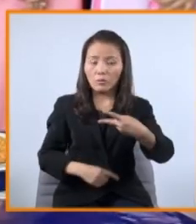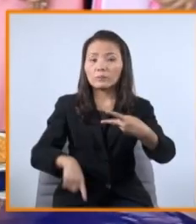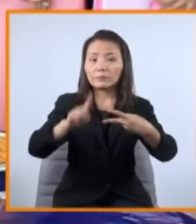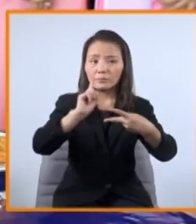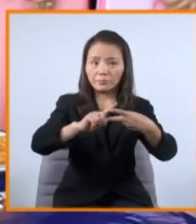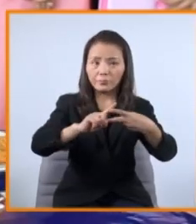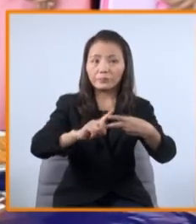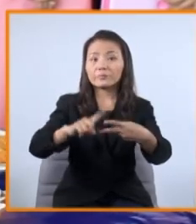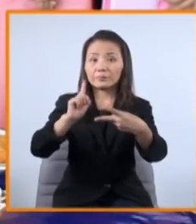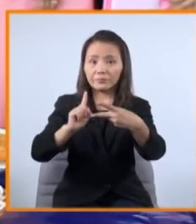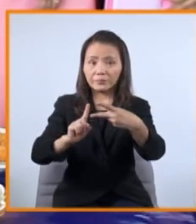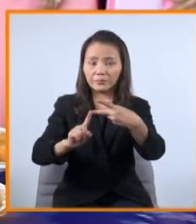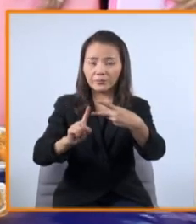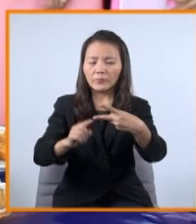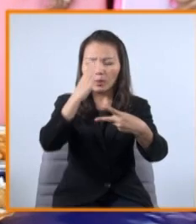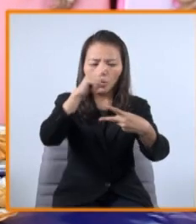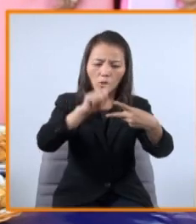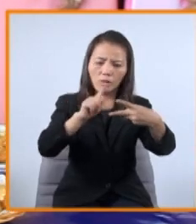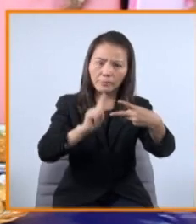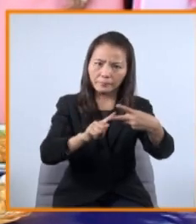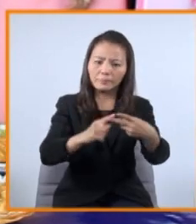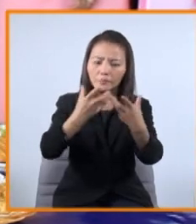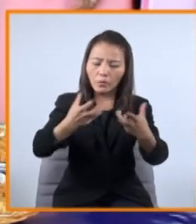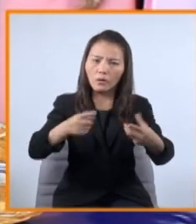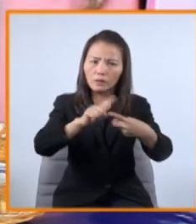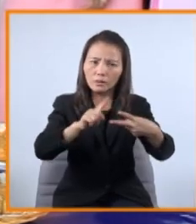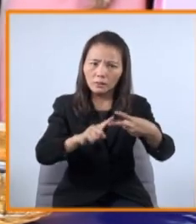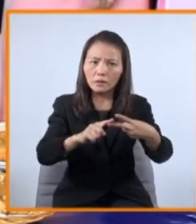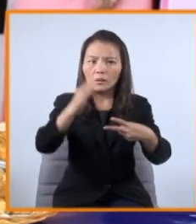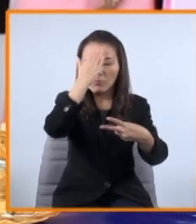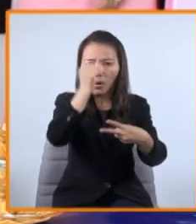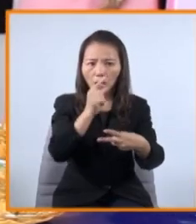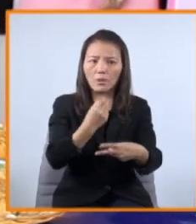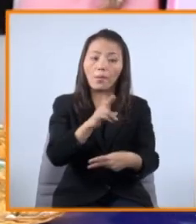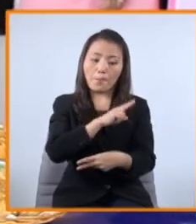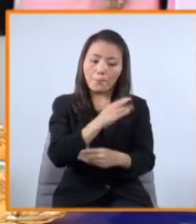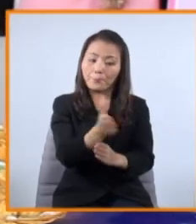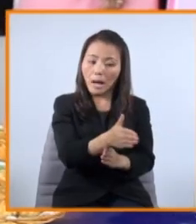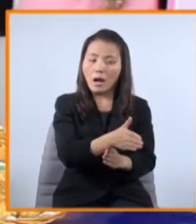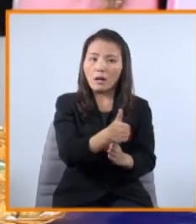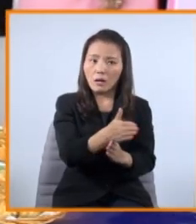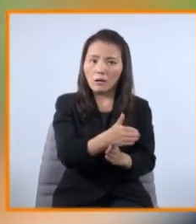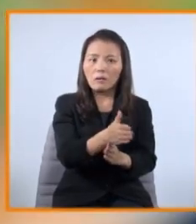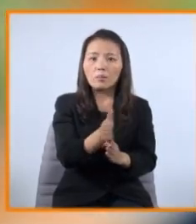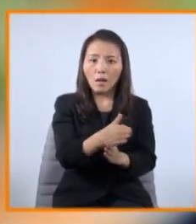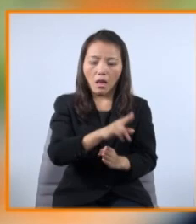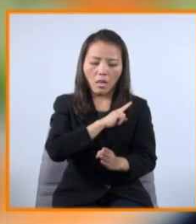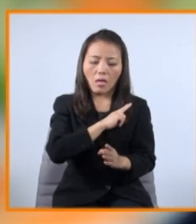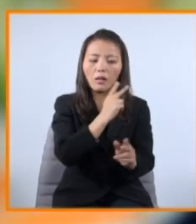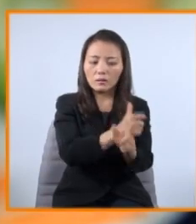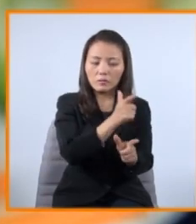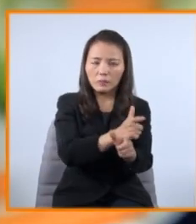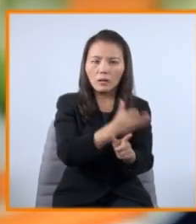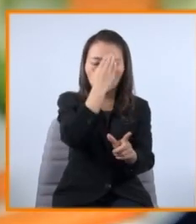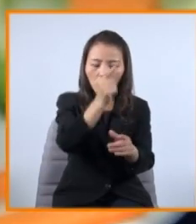แล้วก็เป็นพวกเฟอรซึ่งสินค้าทั้ง 2ชนิดนี้เราใช้แหล่งวัตถุดิบซึ่งเรามีอยู่นะครับนั่นก็คือฟาร์มปลาซึ่งเรา